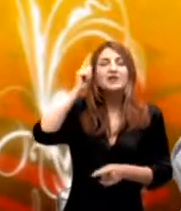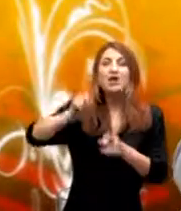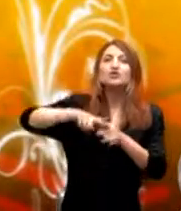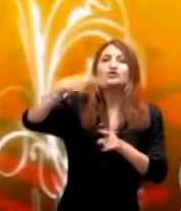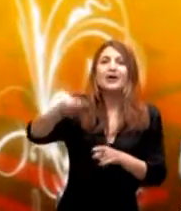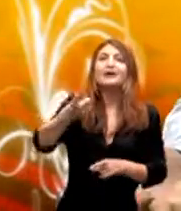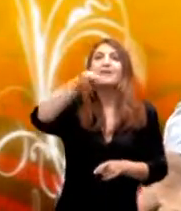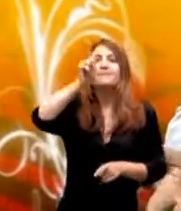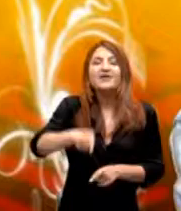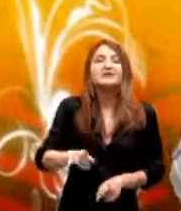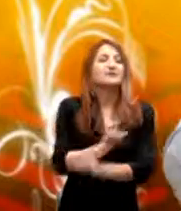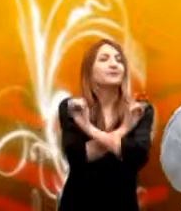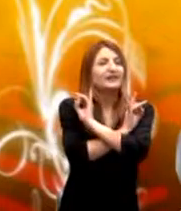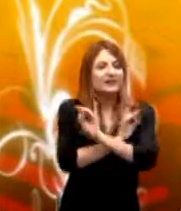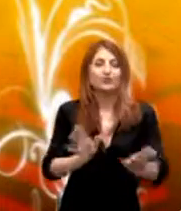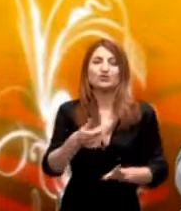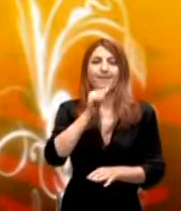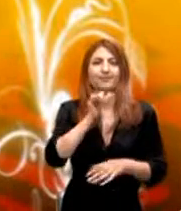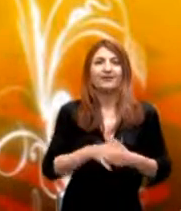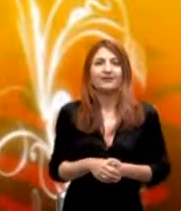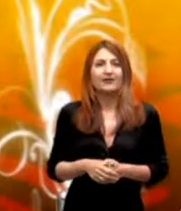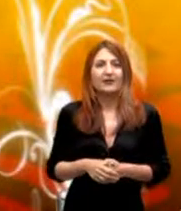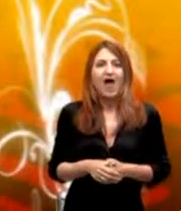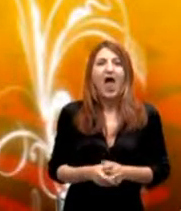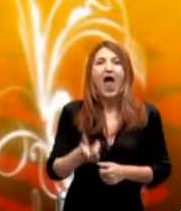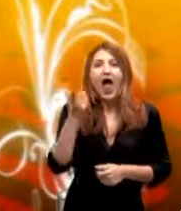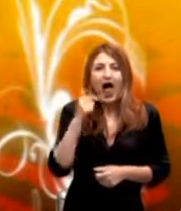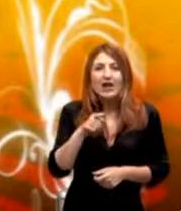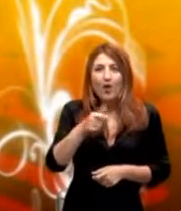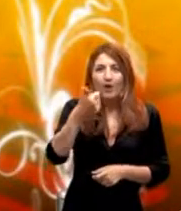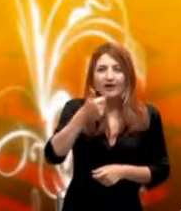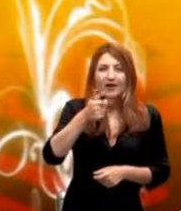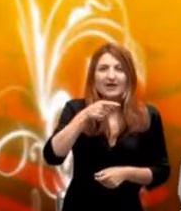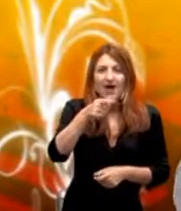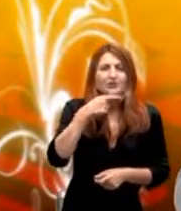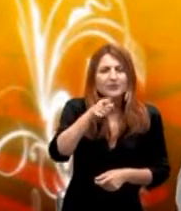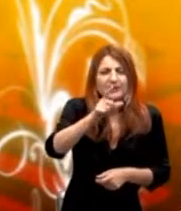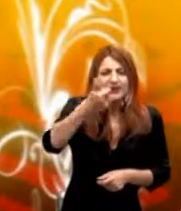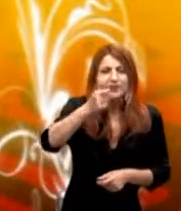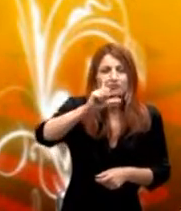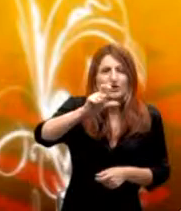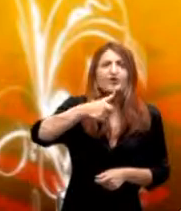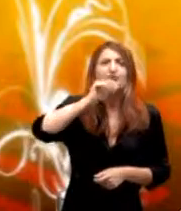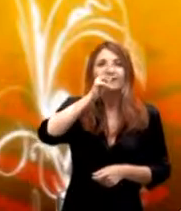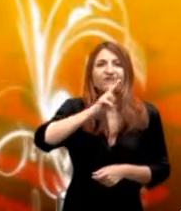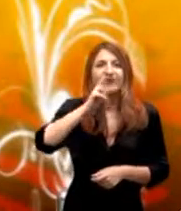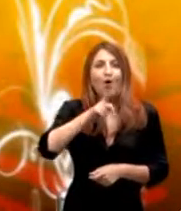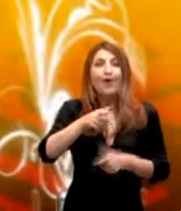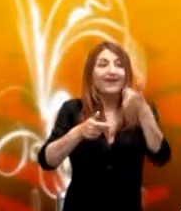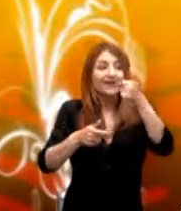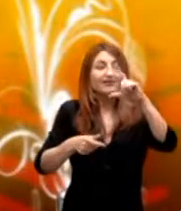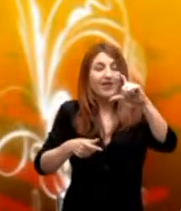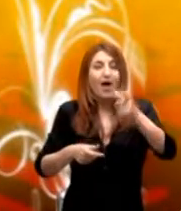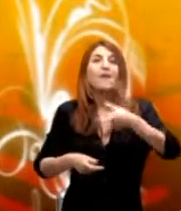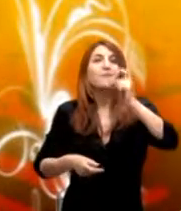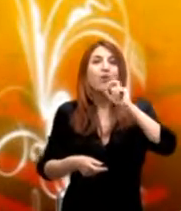mjesec dana nikad pogledati. Ali to, ali da se, ako je popio da ja njemu kažem popi čašu vina, on kad je popio